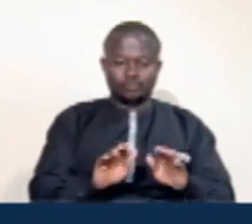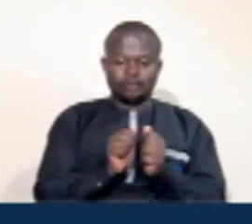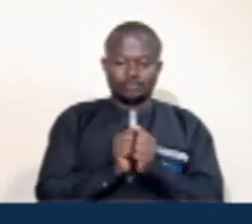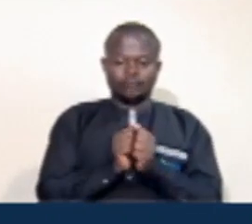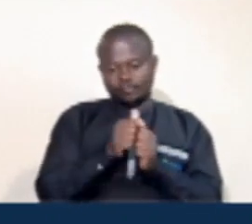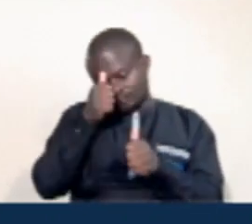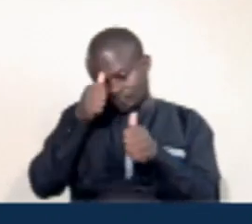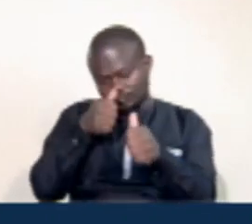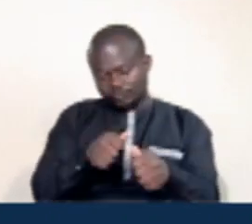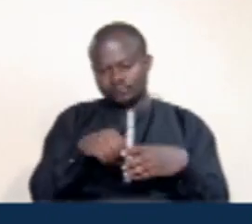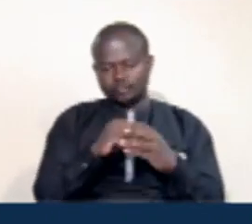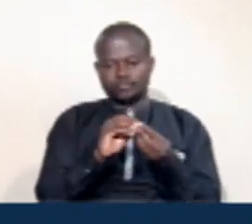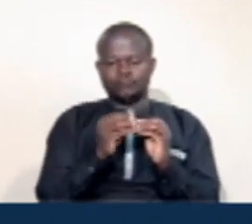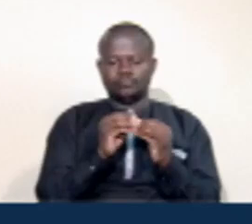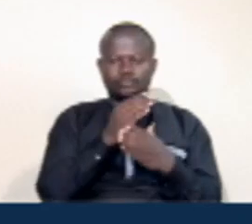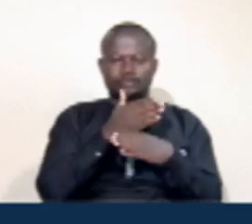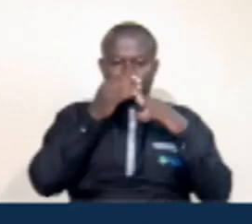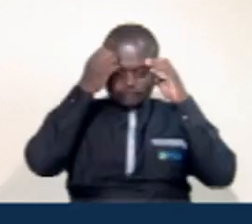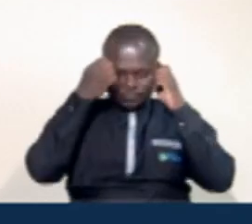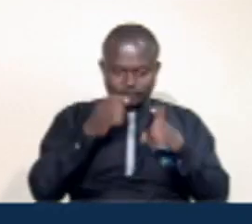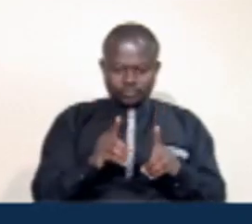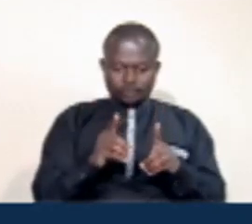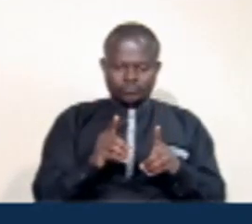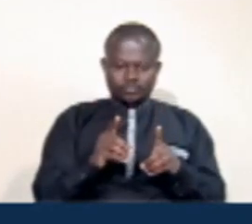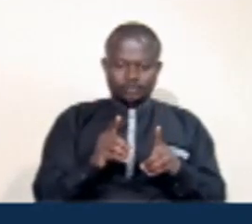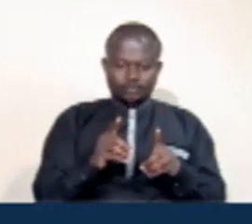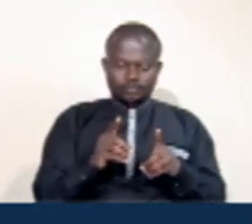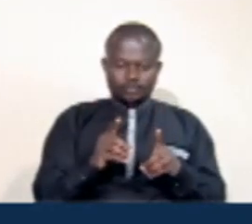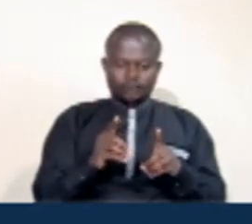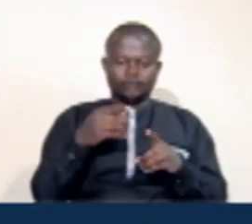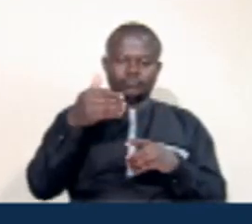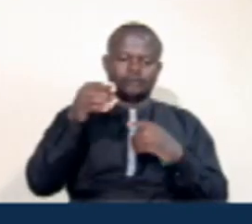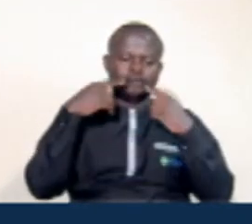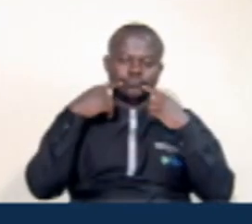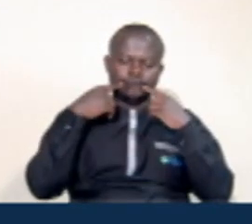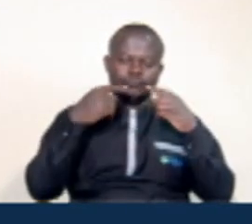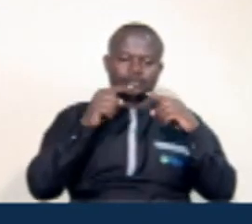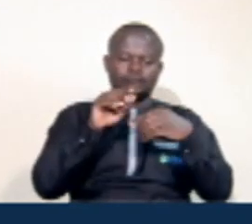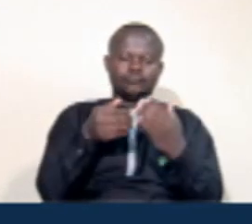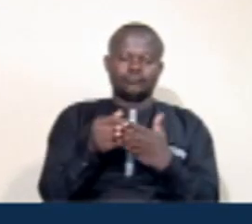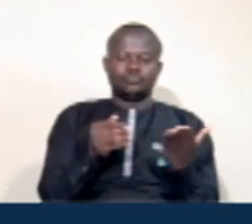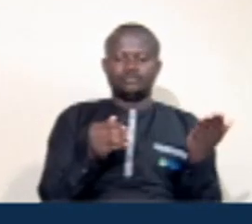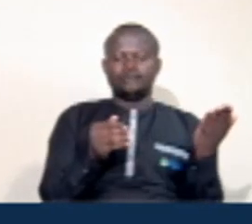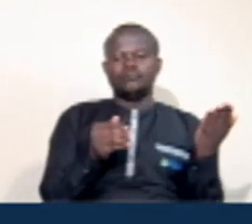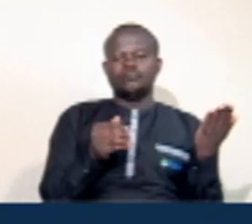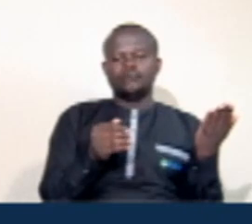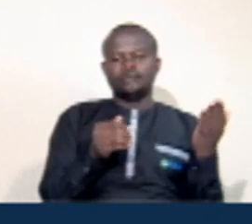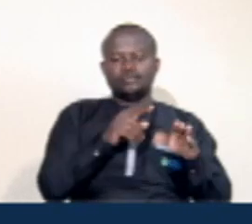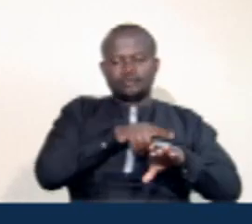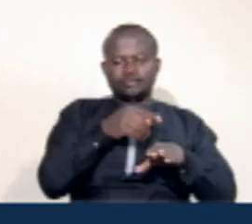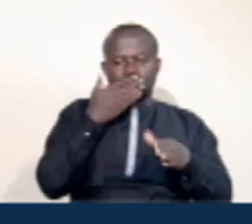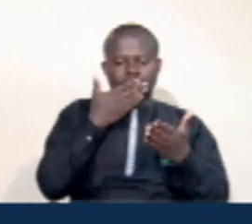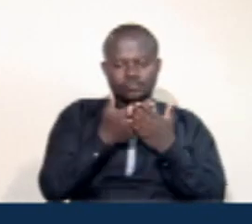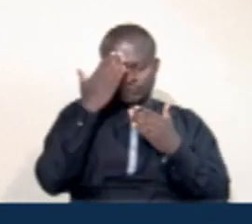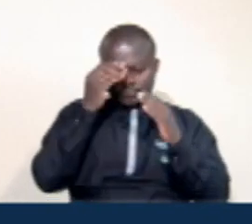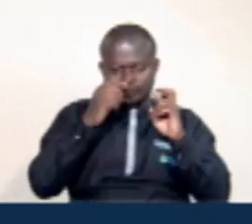bigiye bikurikijwe n'imibare Ministeri y'Uburezi imini y'Ubuzima igenda itangaza ko wari umwanya mwiza